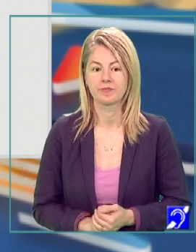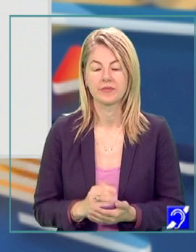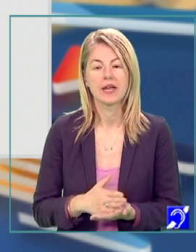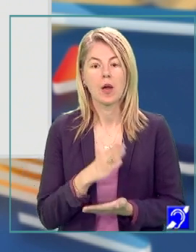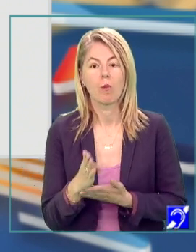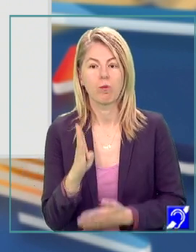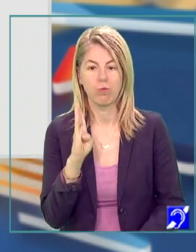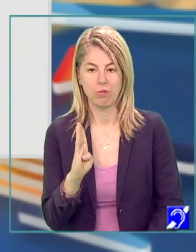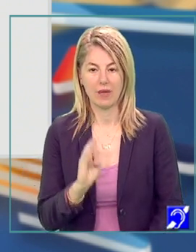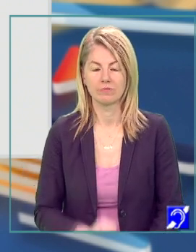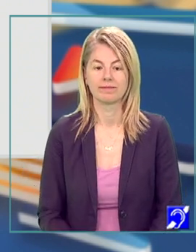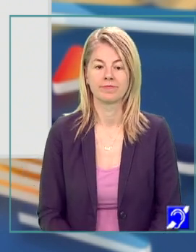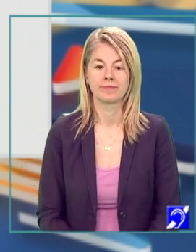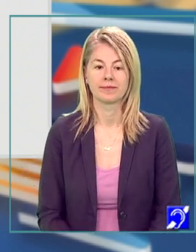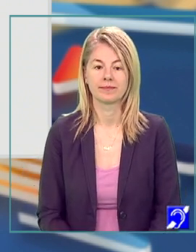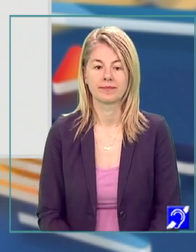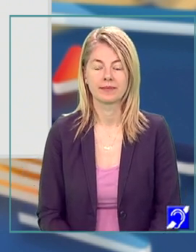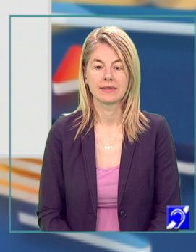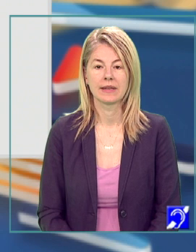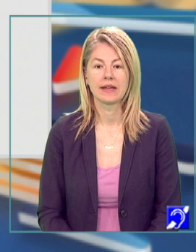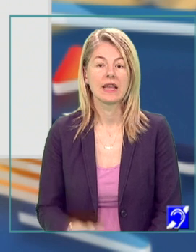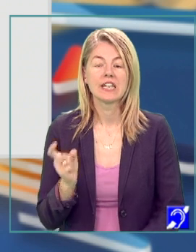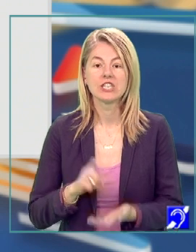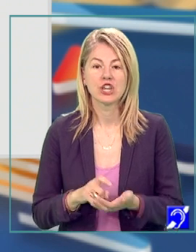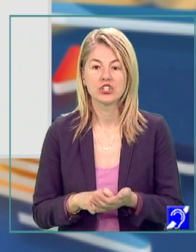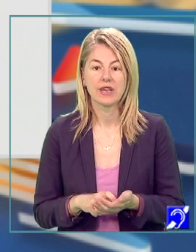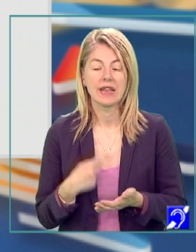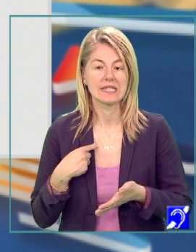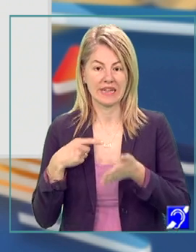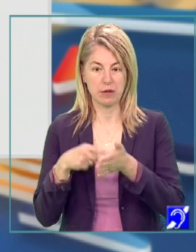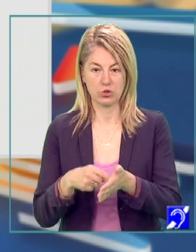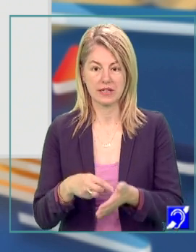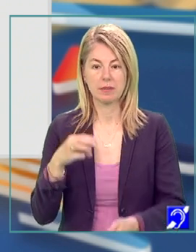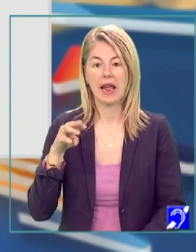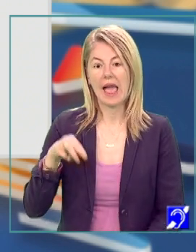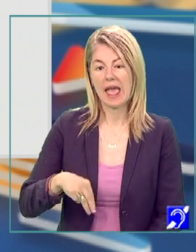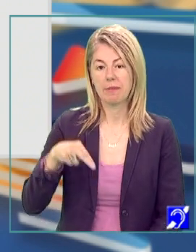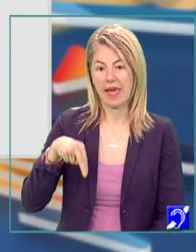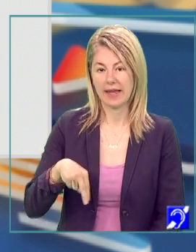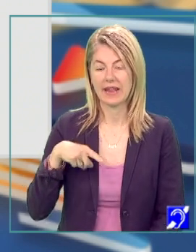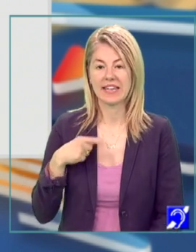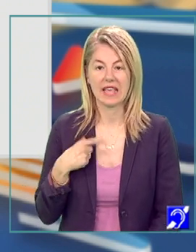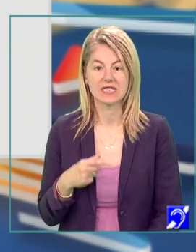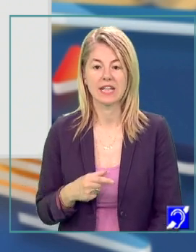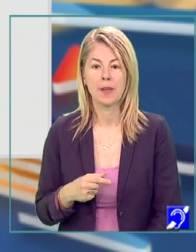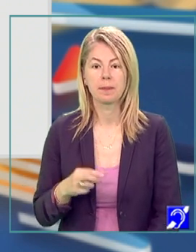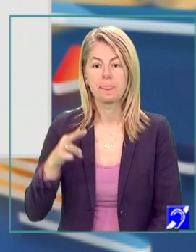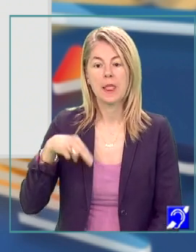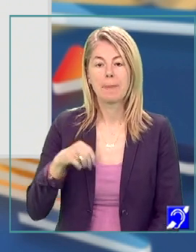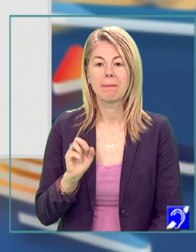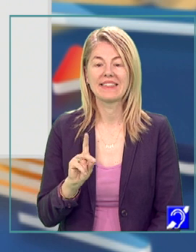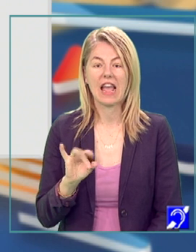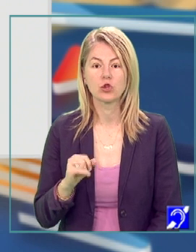la punctul B. La punctul B ni se cere să demonstrăm că MN este